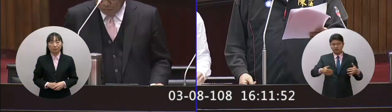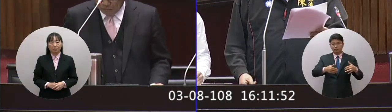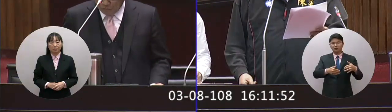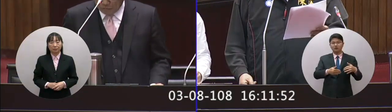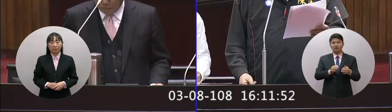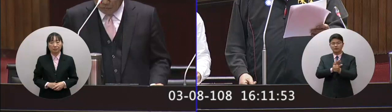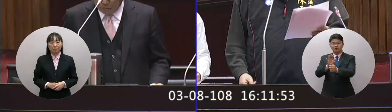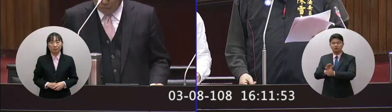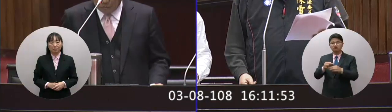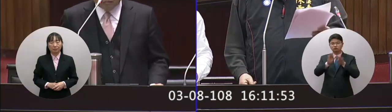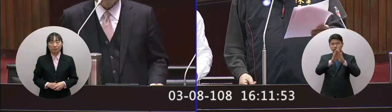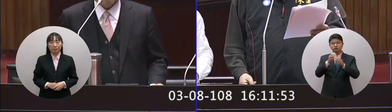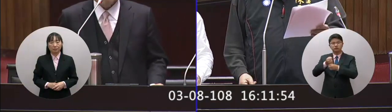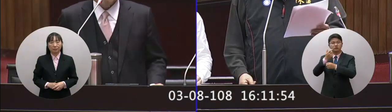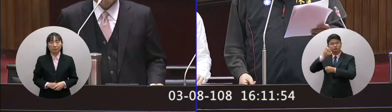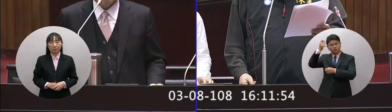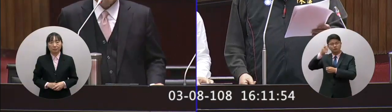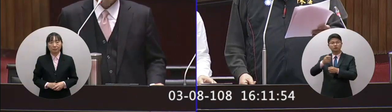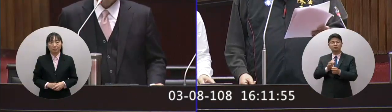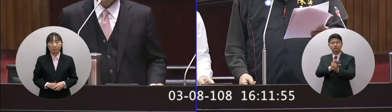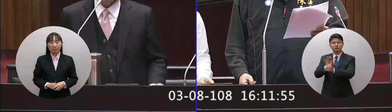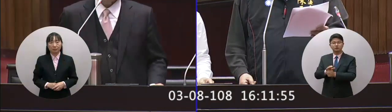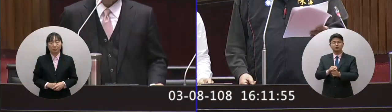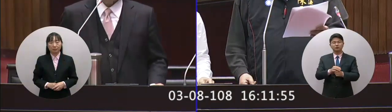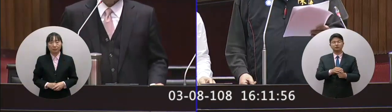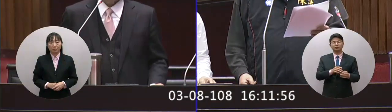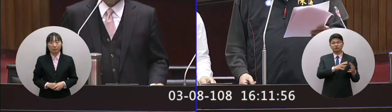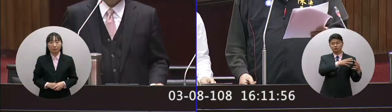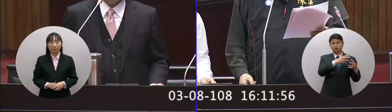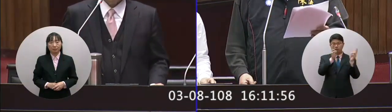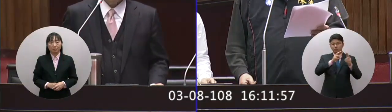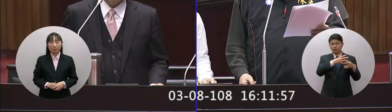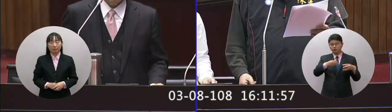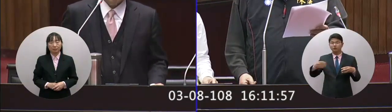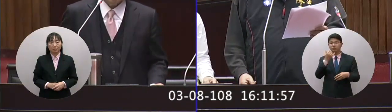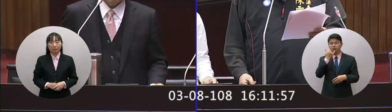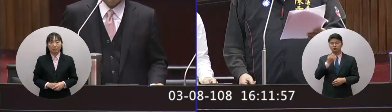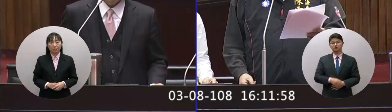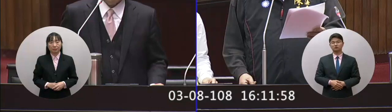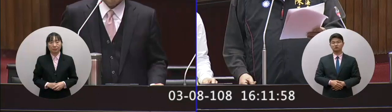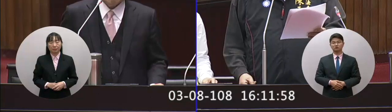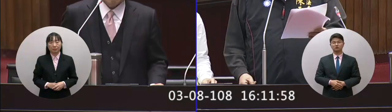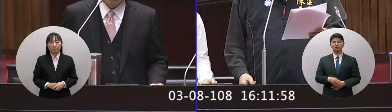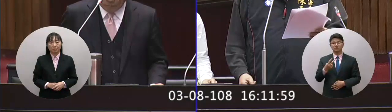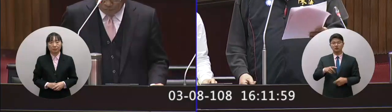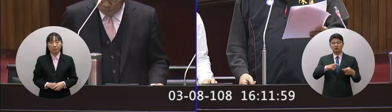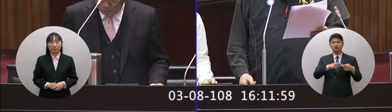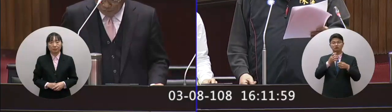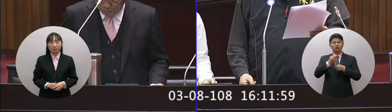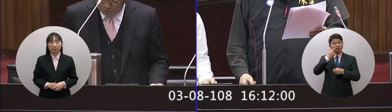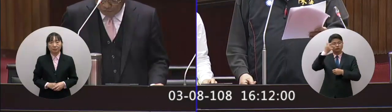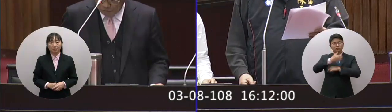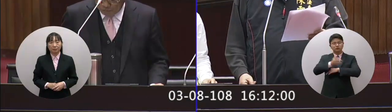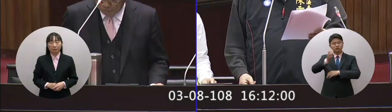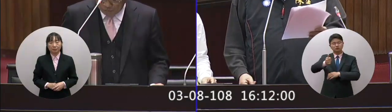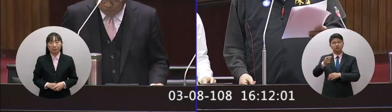电的方式，只待工程实施。那么另外连江县县长刘增应二月中也率团